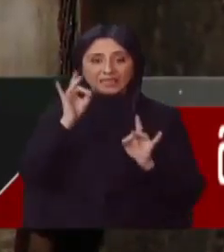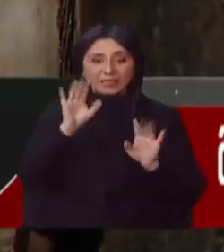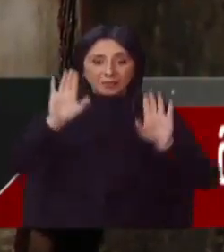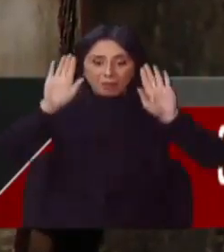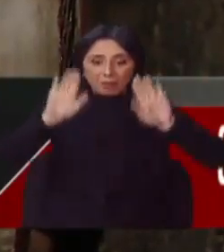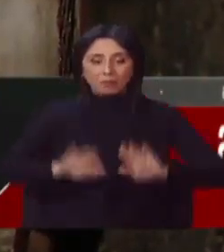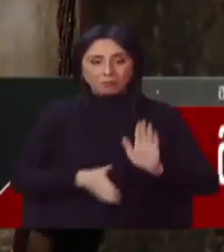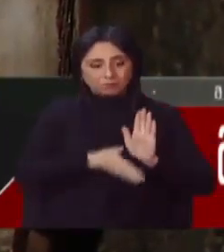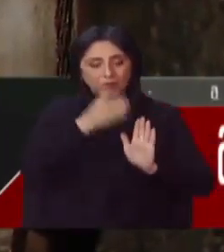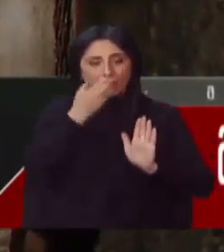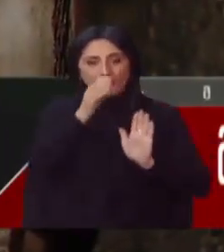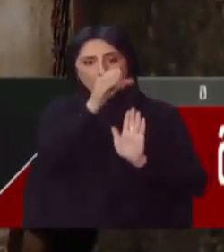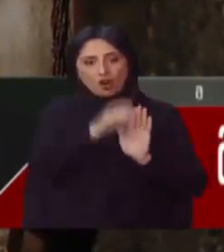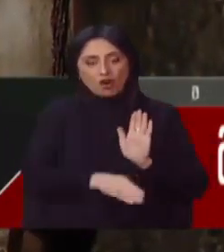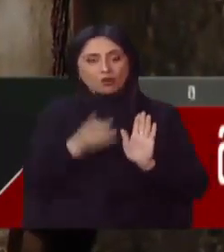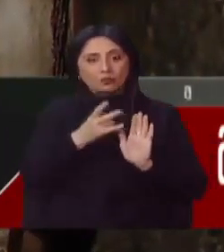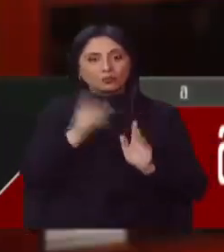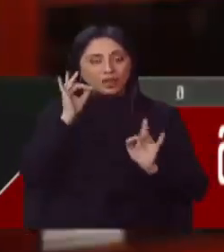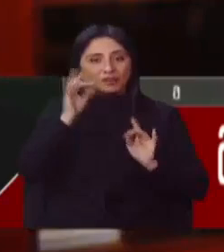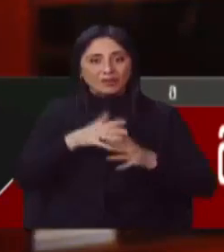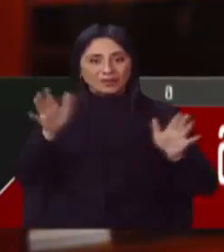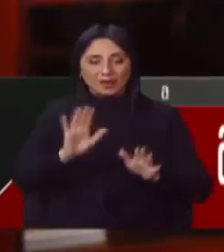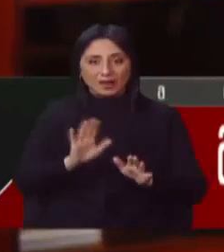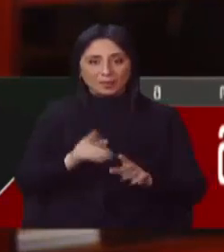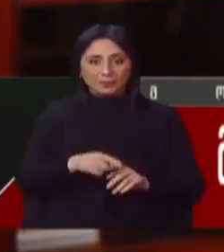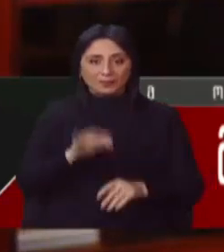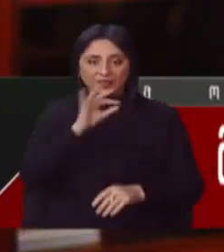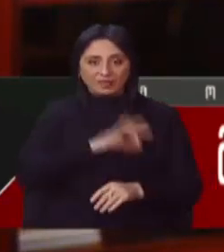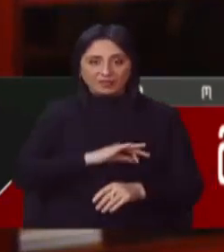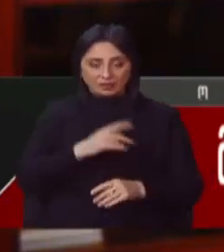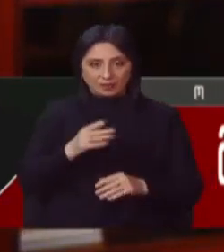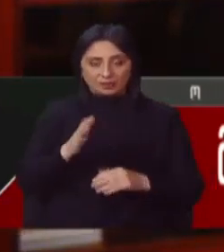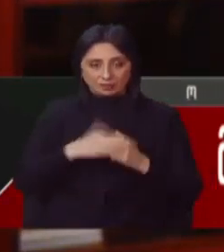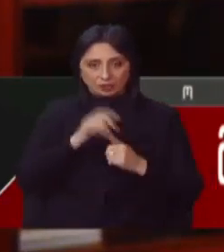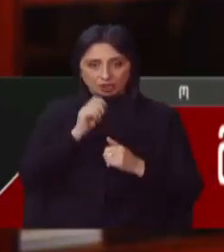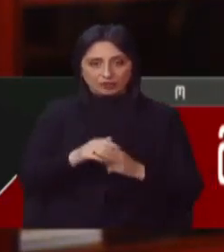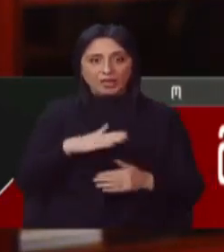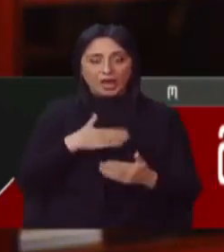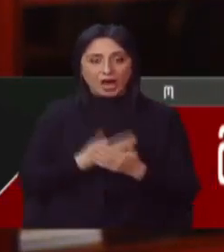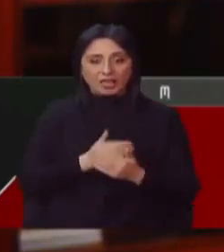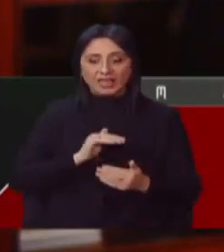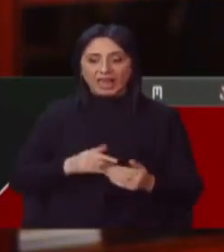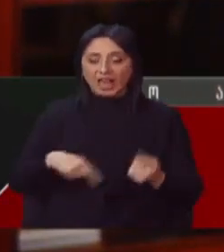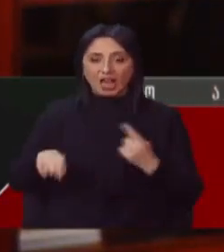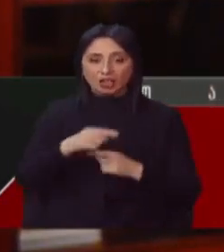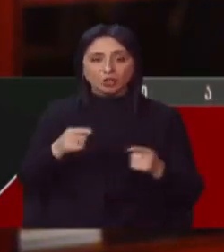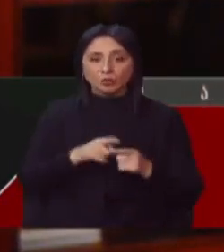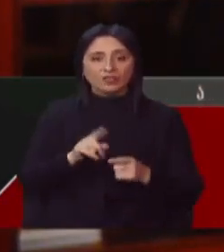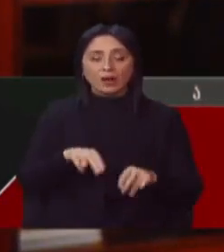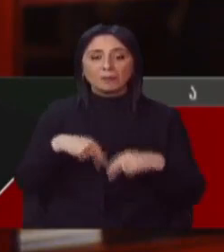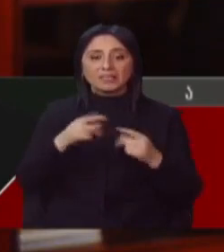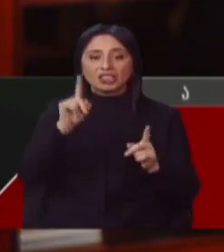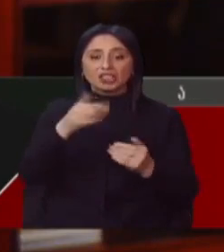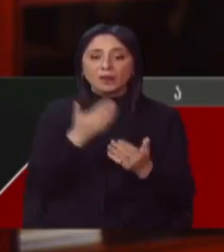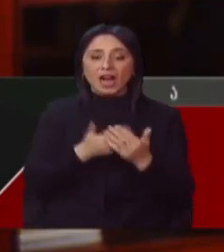დამხშობით აღჭურვისთვის საკმარისი დრო ჰქონდათ. გარდა იმისა, რომ ვიყენებთ საჯარიმო საქციებს, ასევე აქტიურად მუშაობთ კერძო სექტორთან იმ კუთხით, რომ მივცეთ